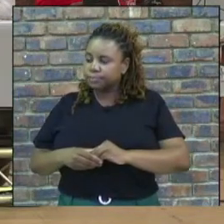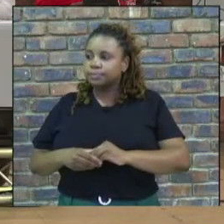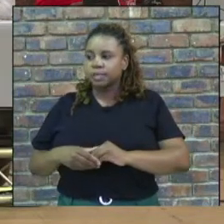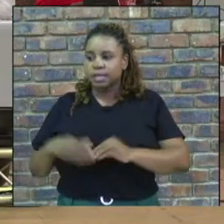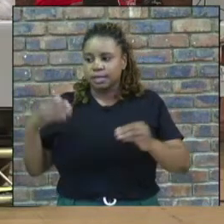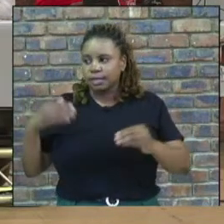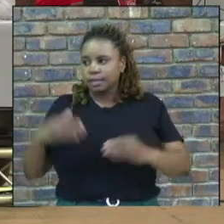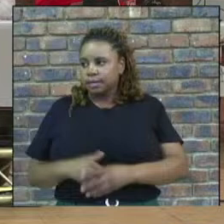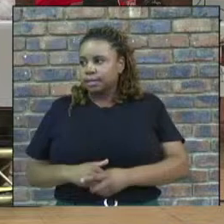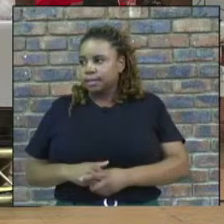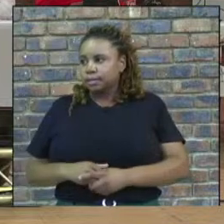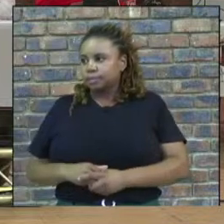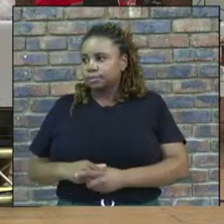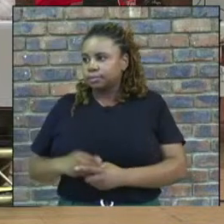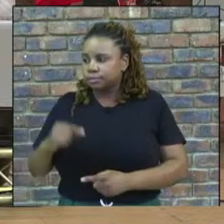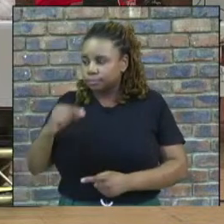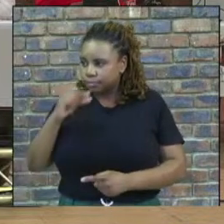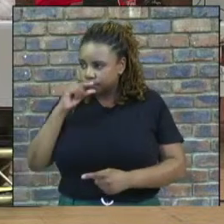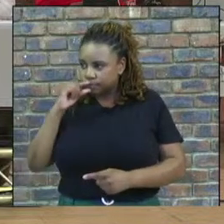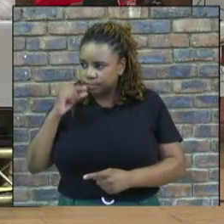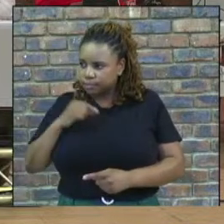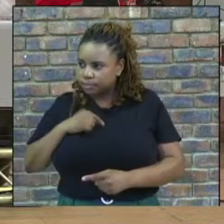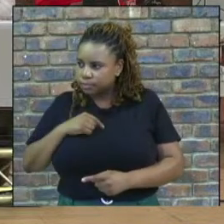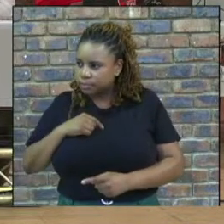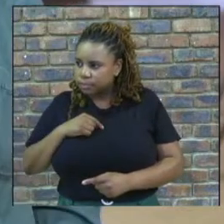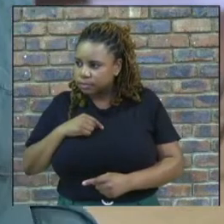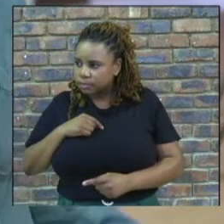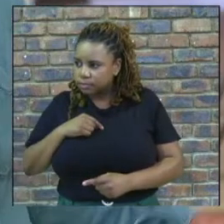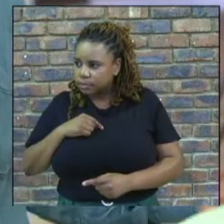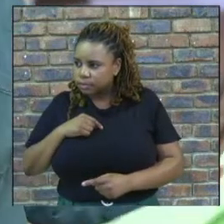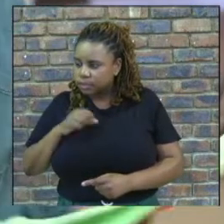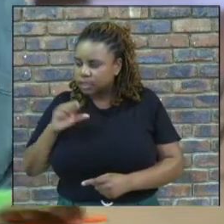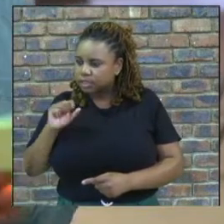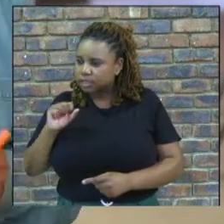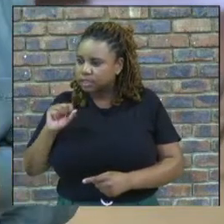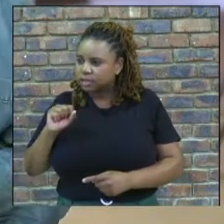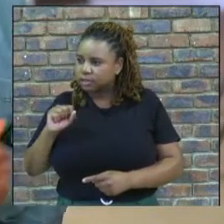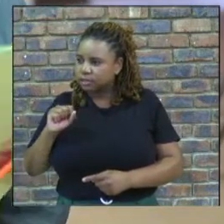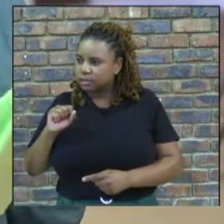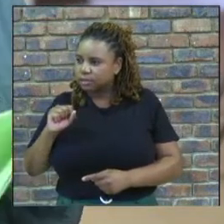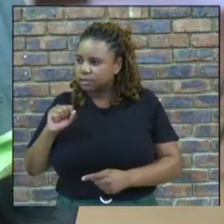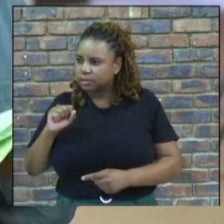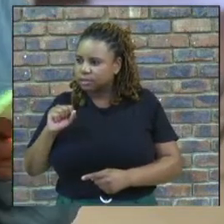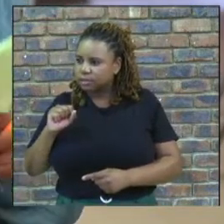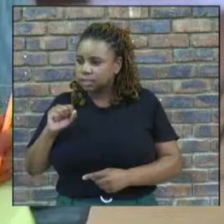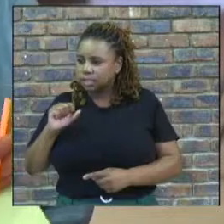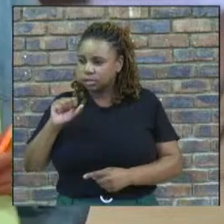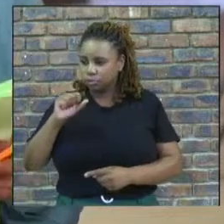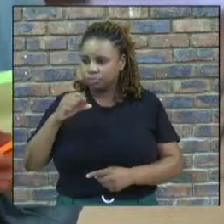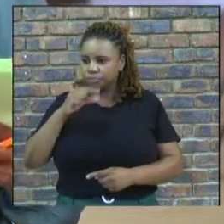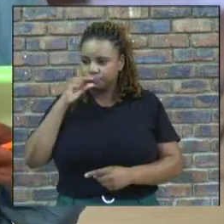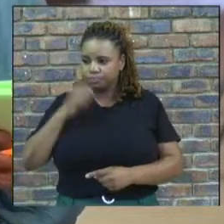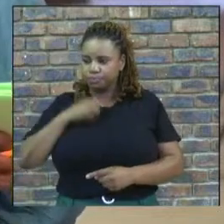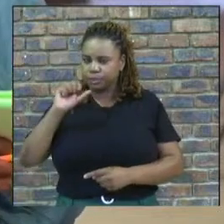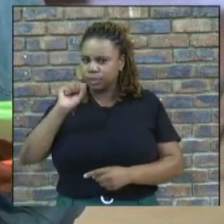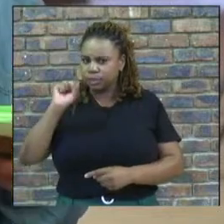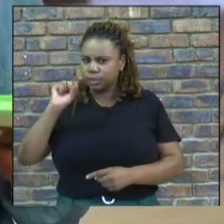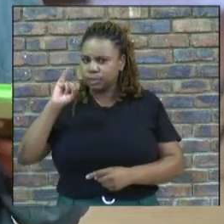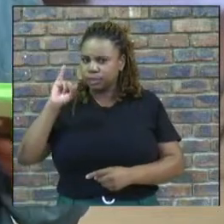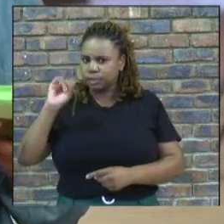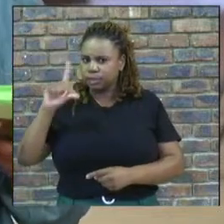government. Mina ngiLuiza Lisile ngihlala eWard 104 la eSithobeni.